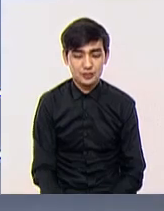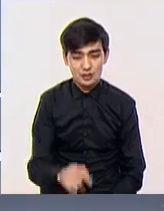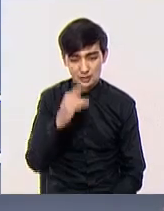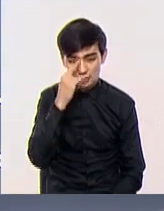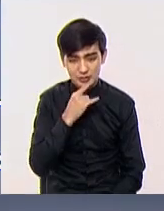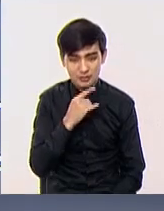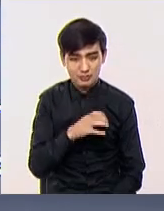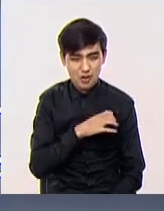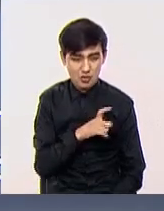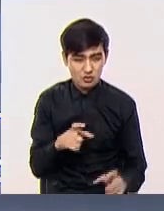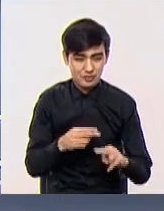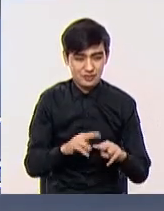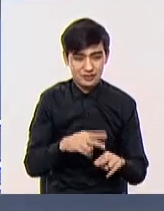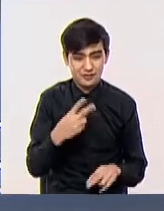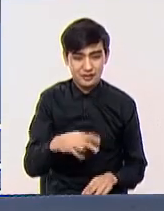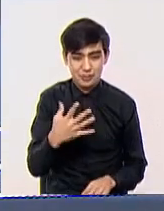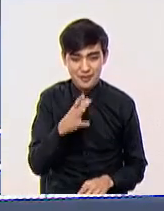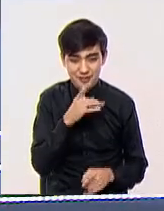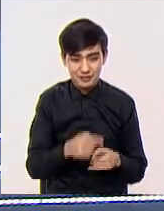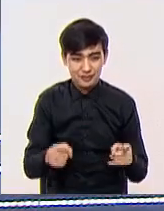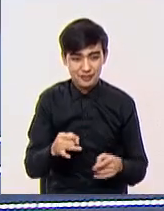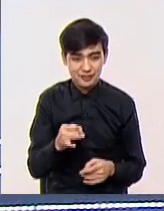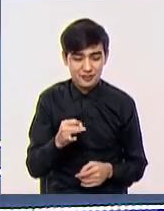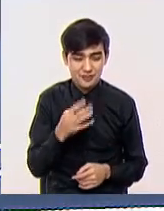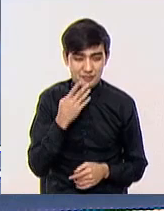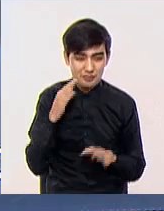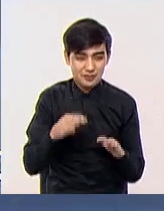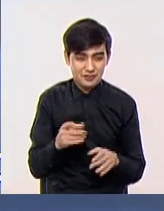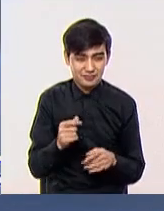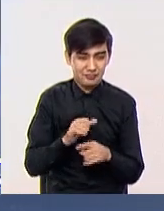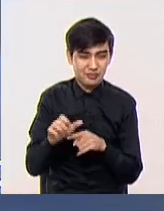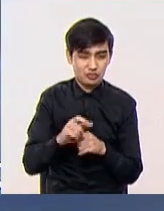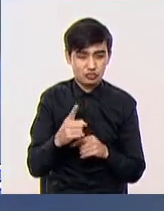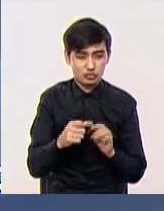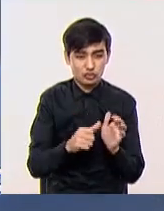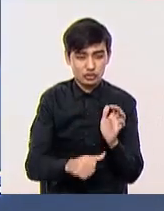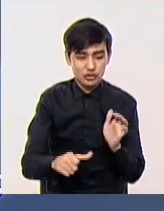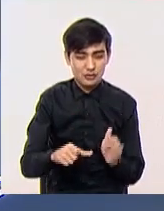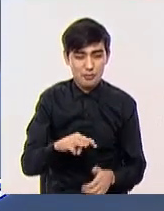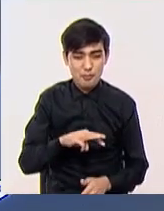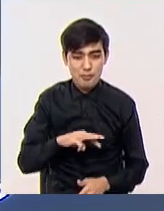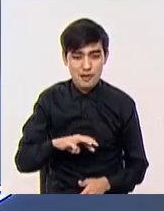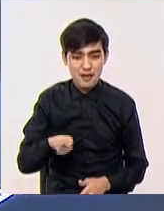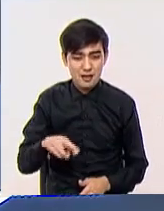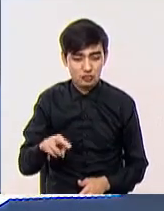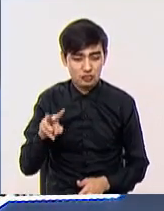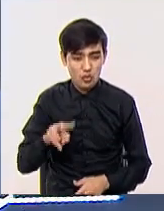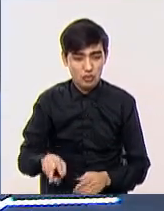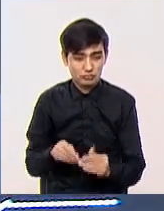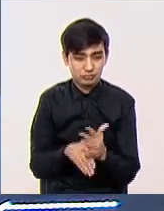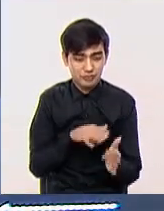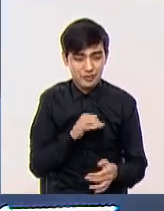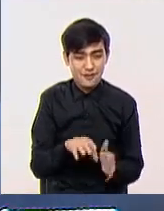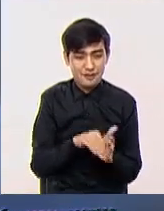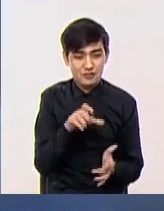Қазақстанның ауқатты азаматтары 25 жыл ішінде шетелдік офшорларға 160 миллиард долларға жуық ақша шығарған. Депутат